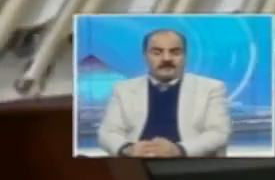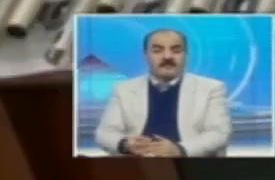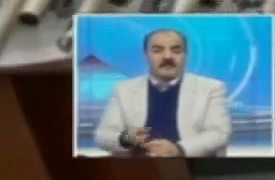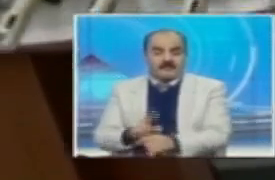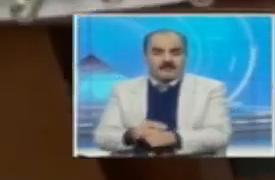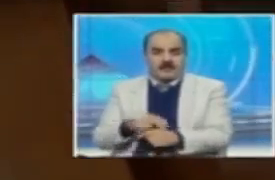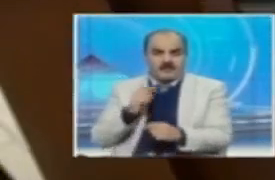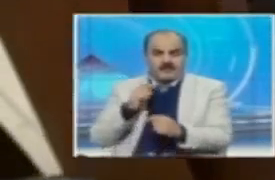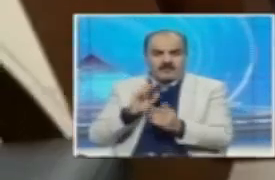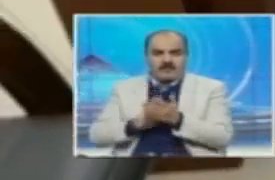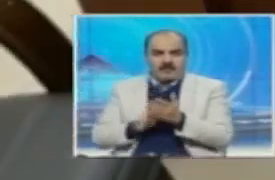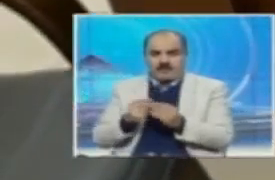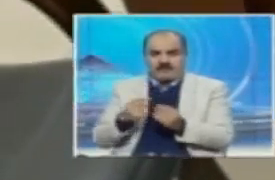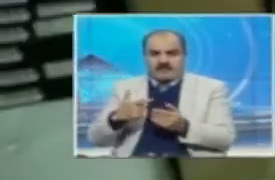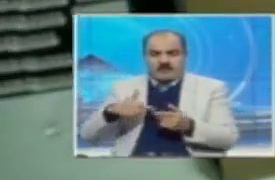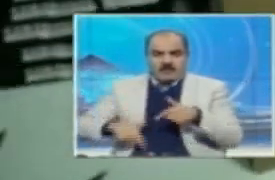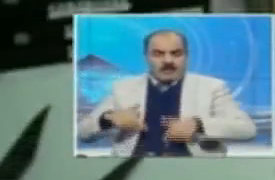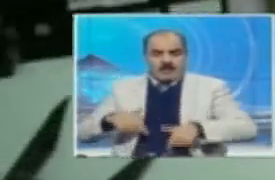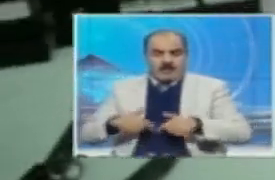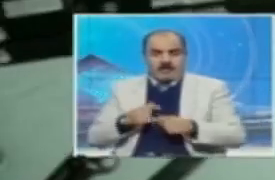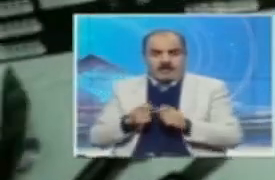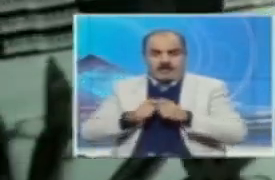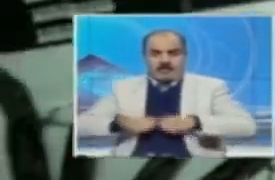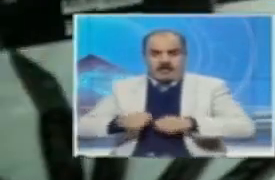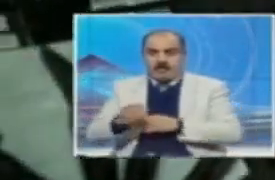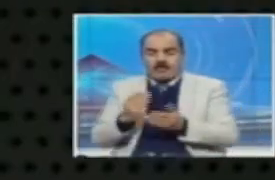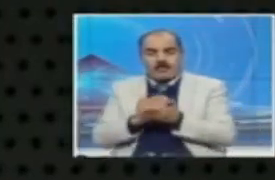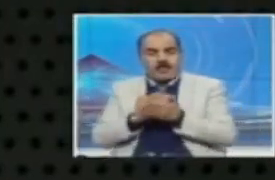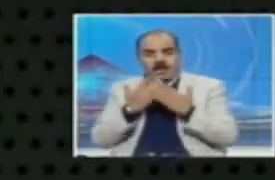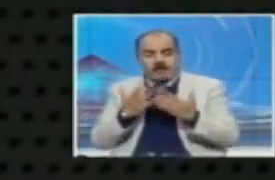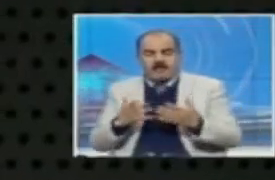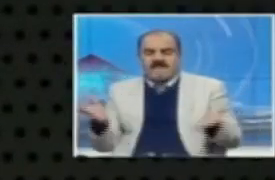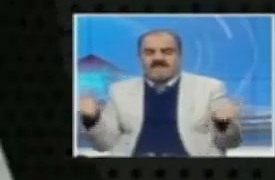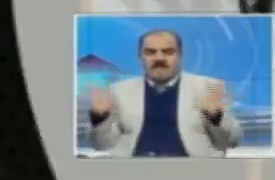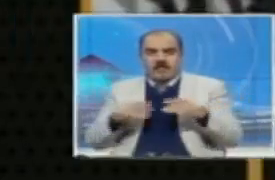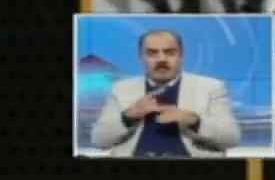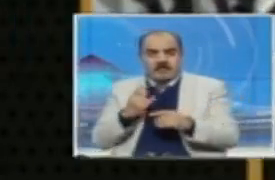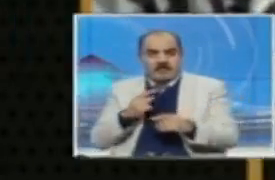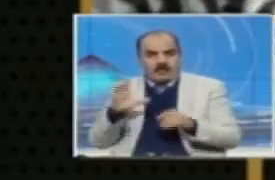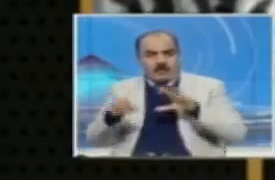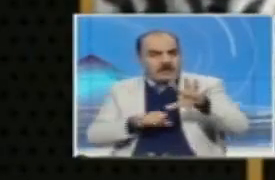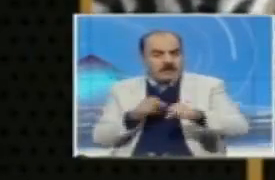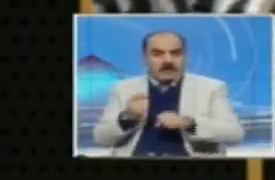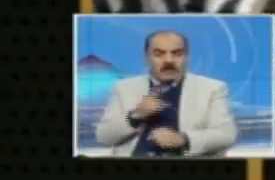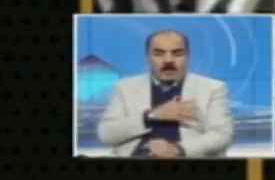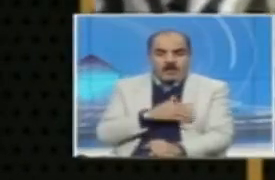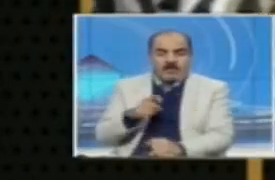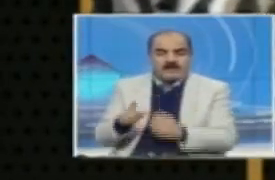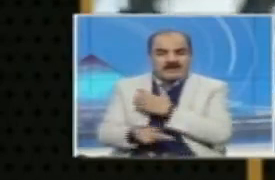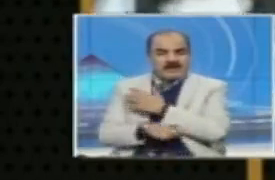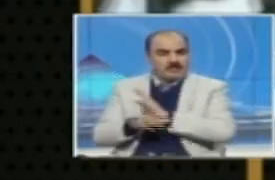وفي مجال ضبط الأسلحة النارية والبيضاء غير مرخصة، ضبطت أجهزة وزارة الداخلية خلال